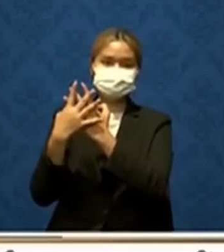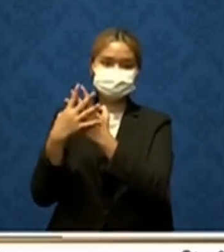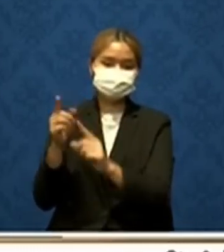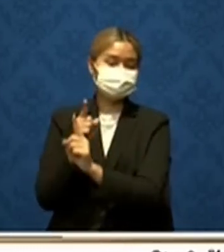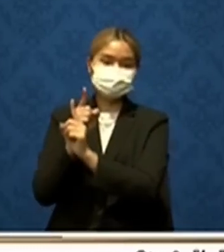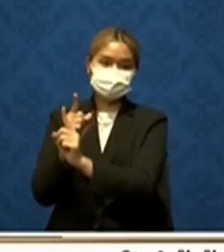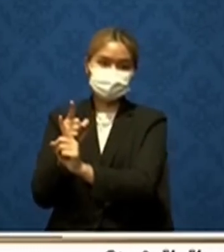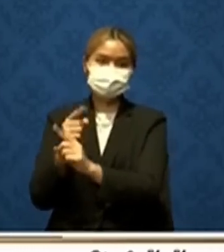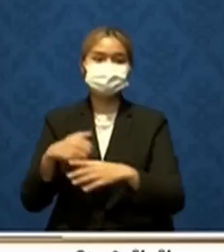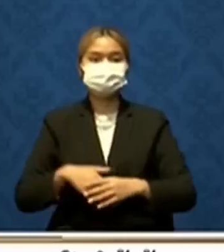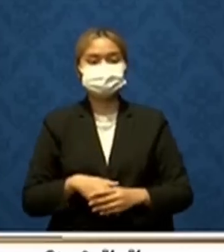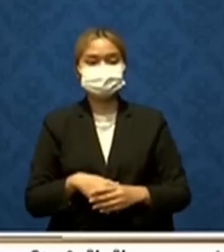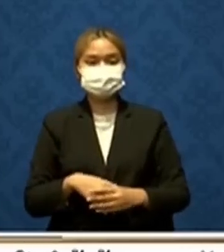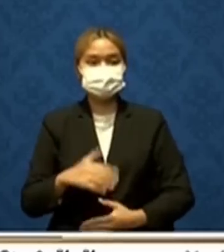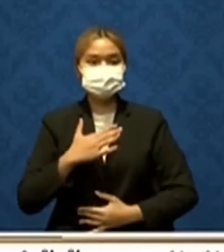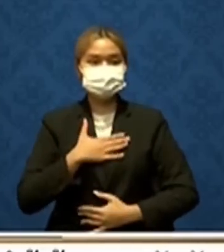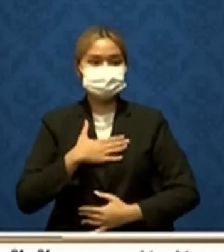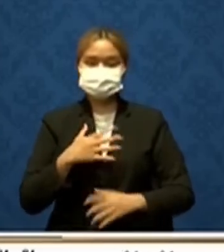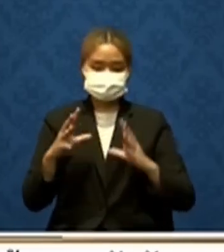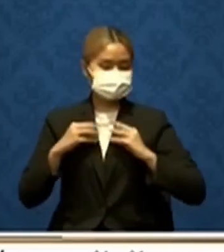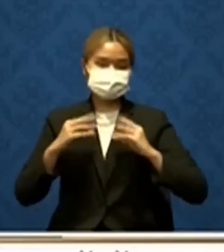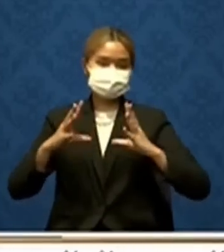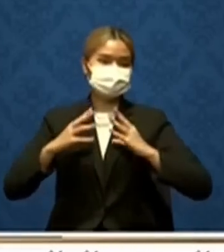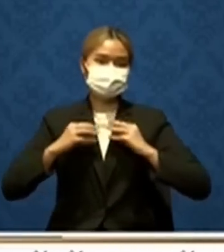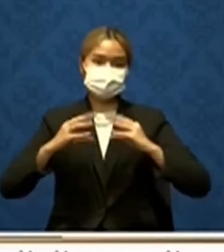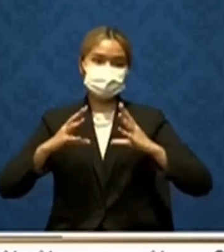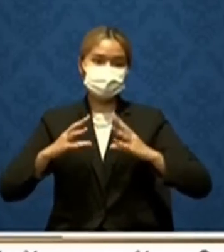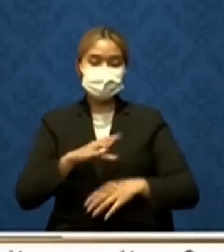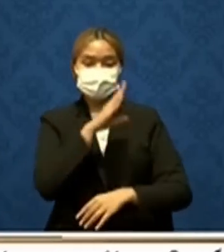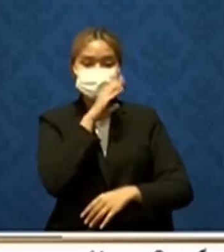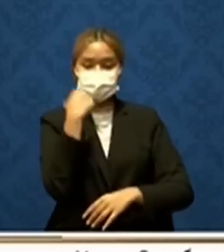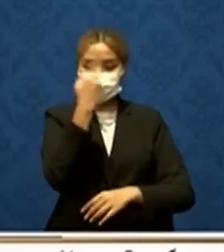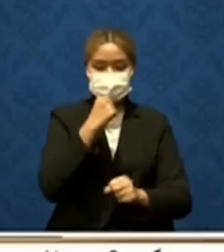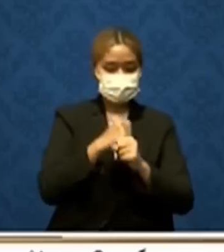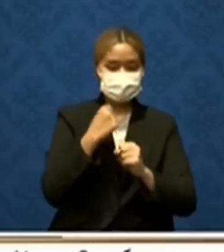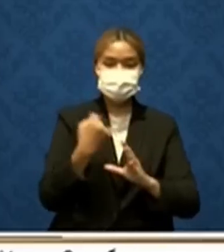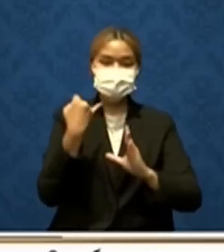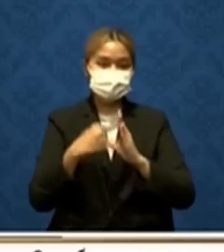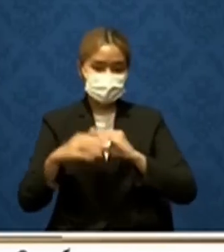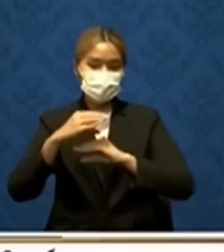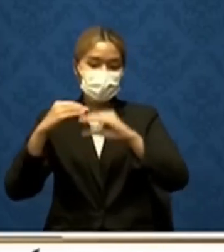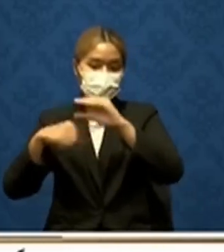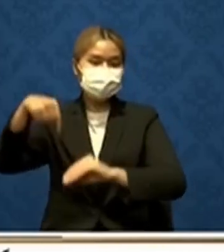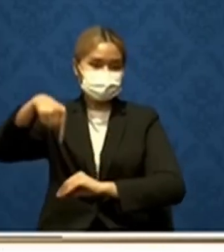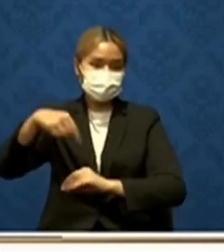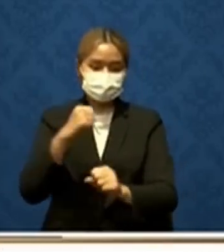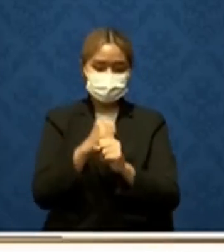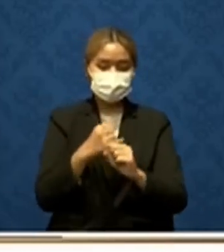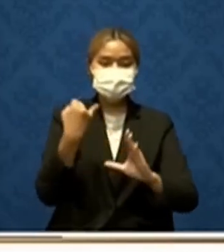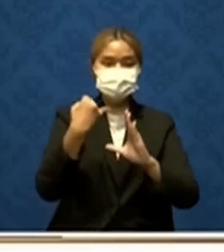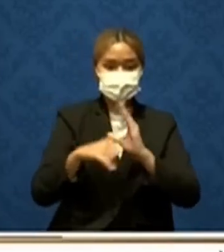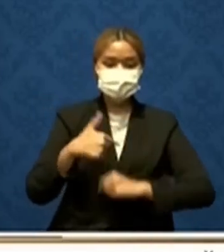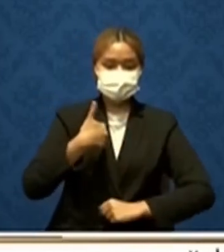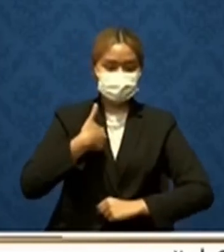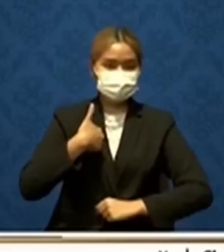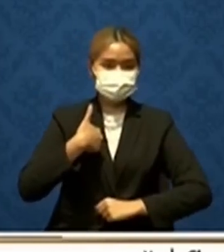ขอบอกว่าเรื่องนี้ผมไม่ยอมไม่ว่าใครทุจริตโครงการนี้ก็ตามผมจะจัด